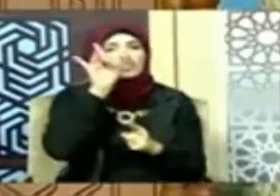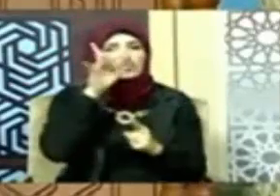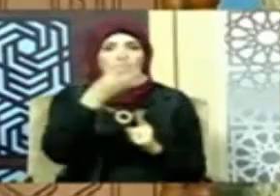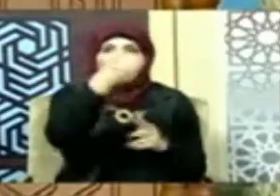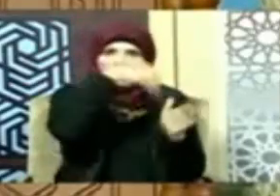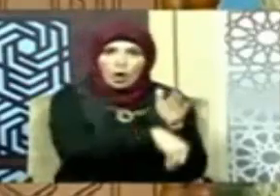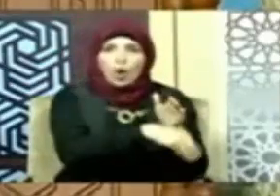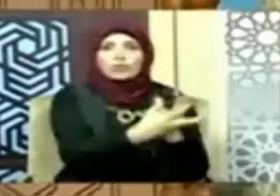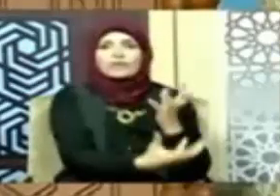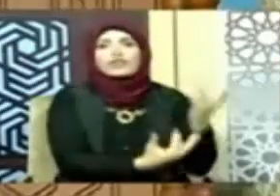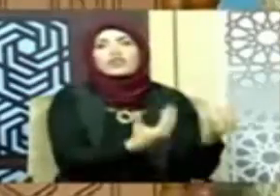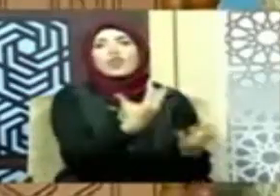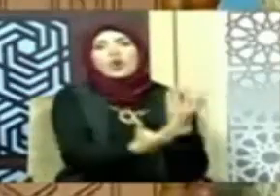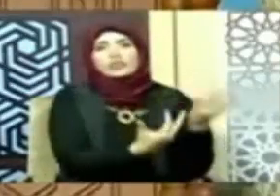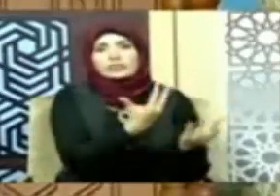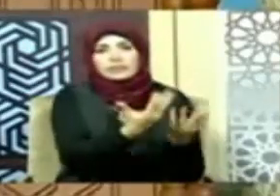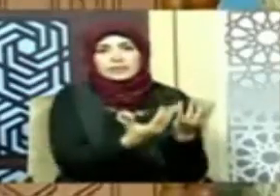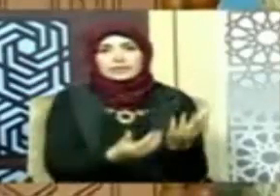جهنم.